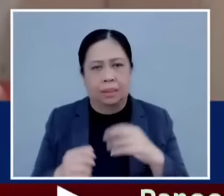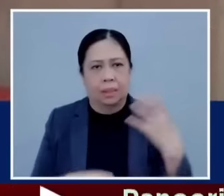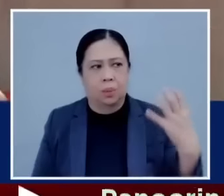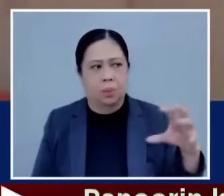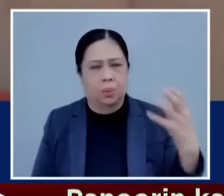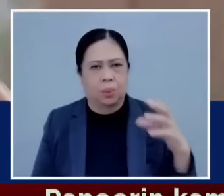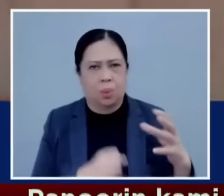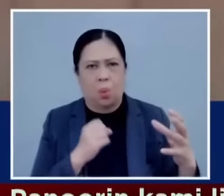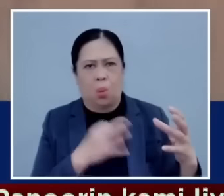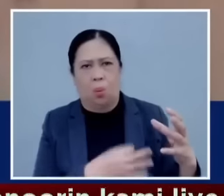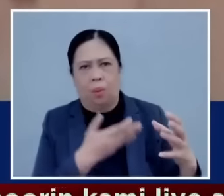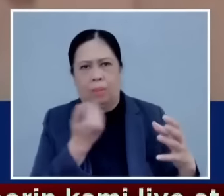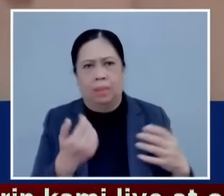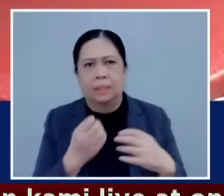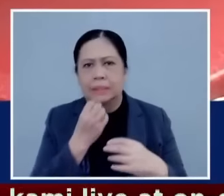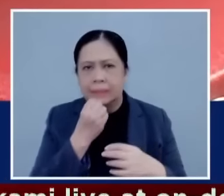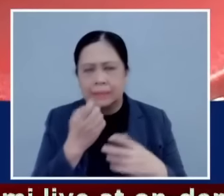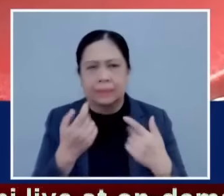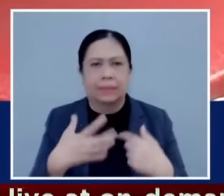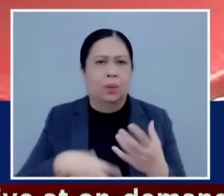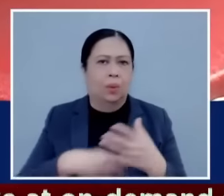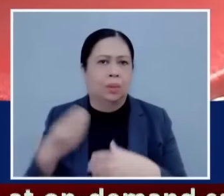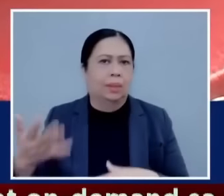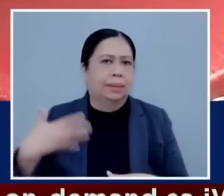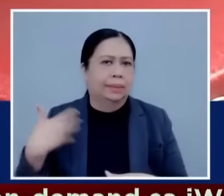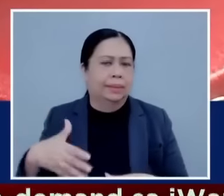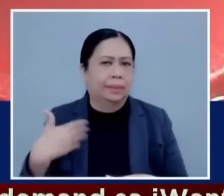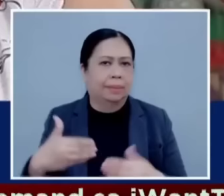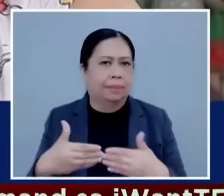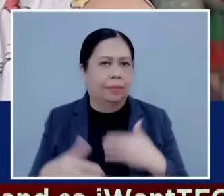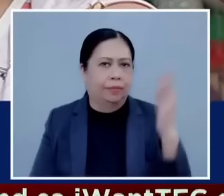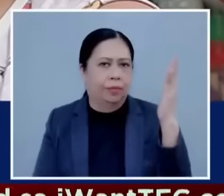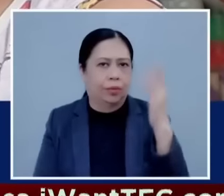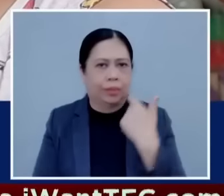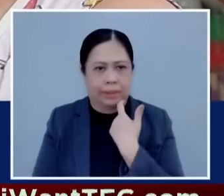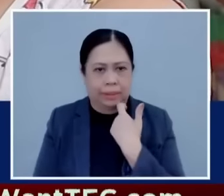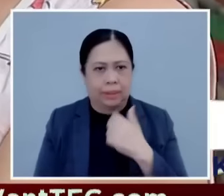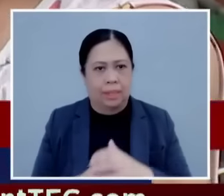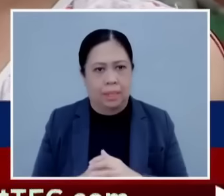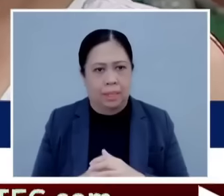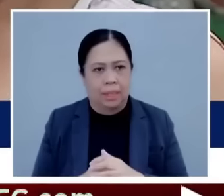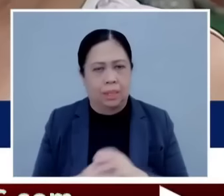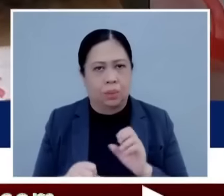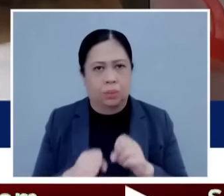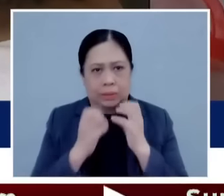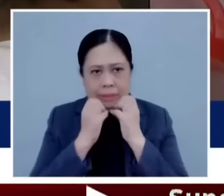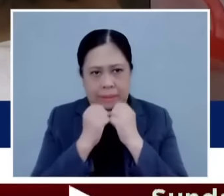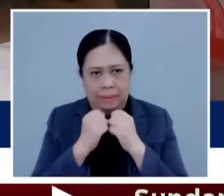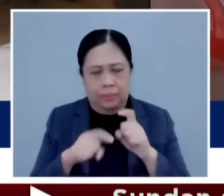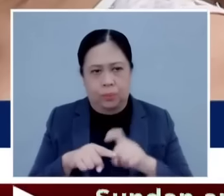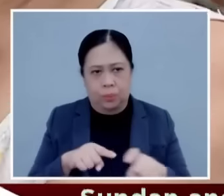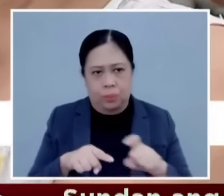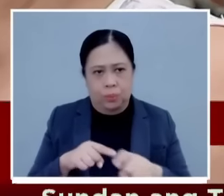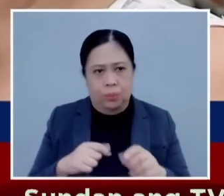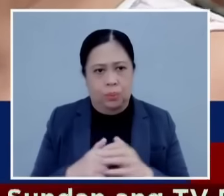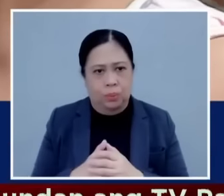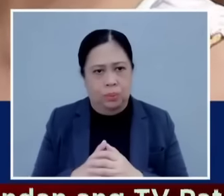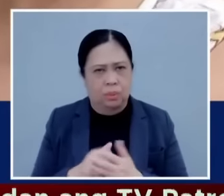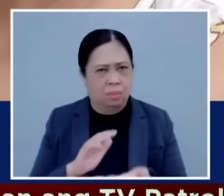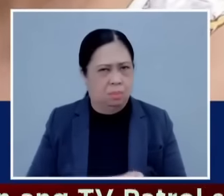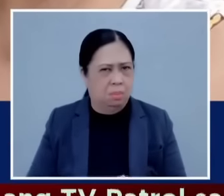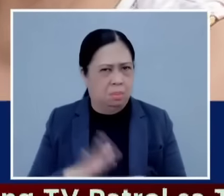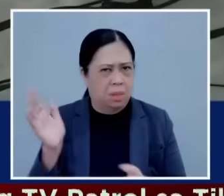electric fan para mapawi ang init bago magtanghali kanina. Para makatipid-tipid po kasi sobrang mahal po